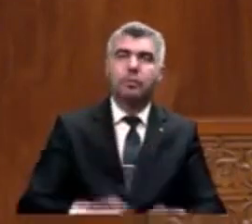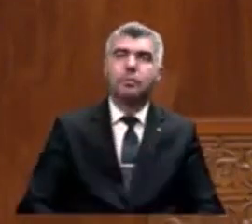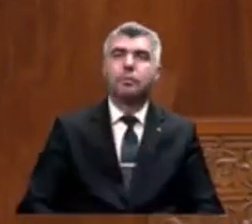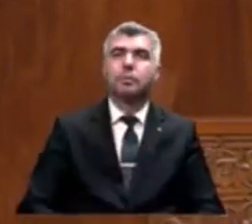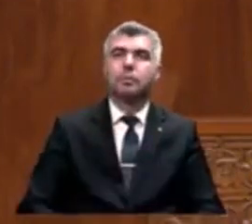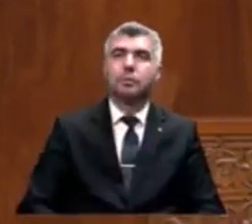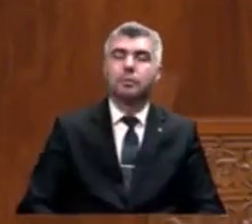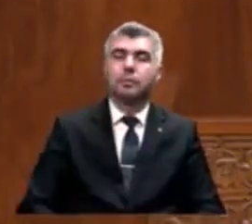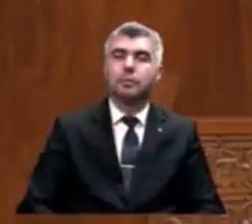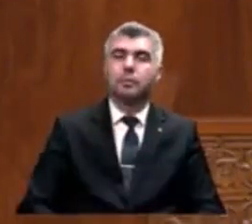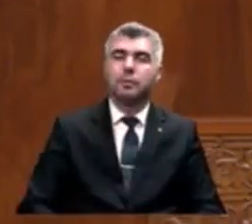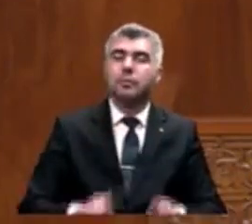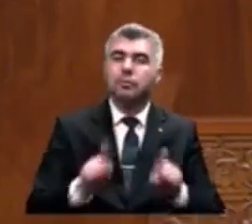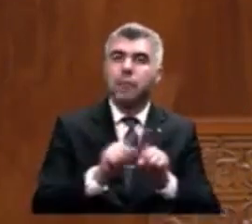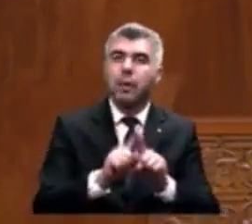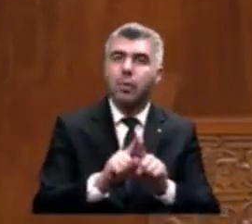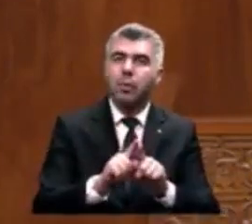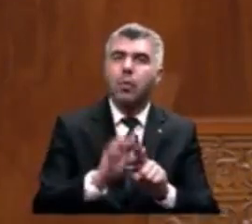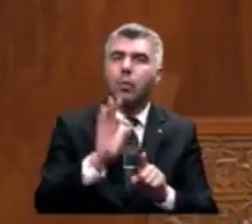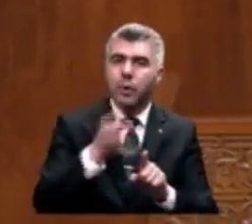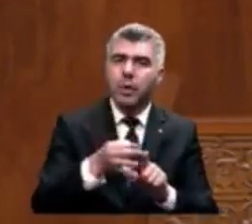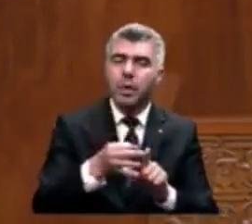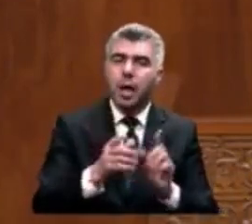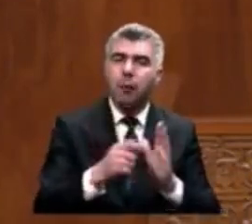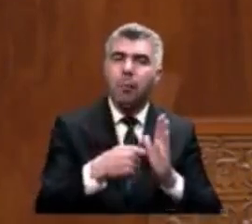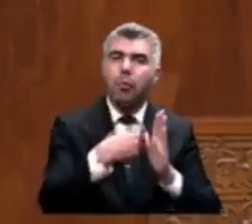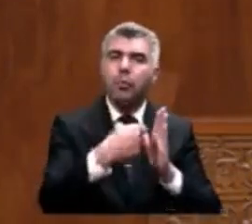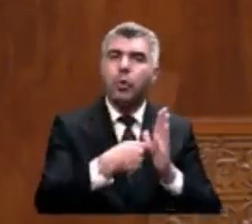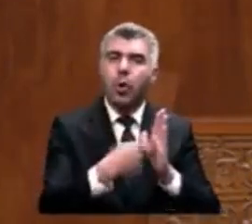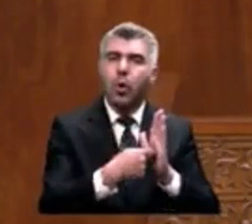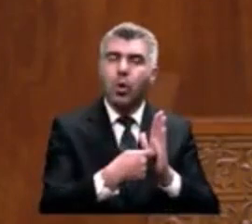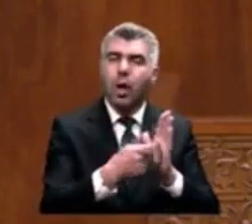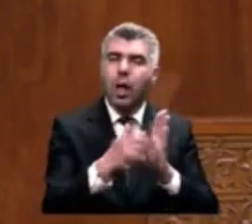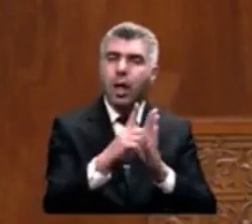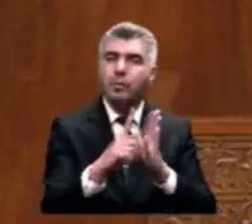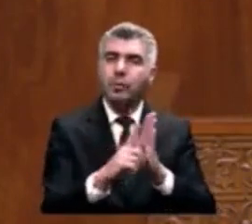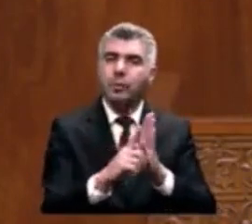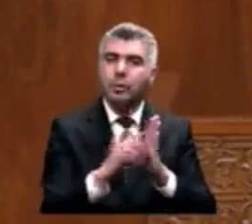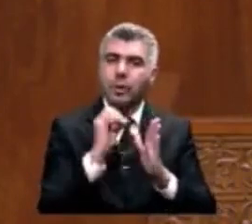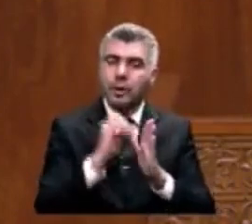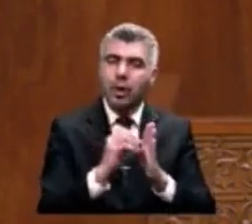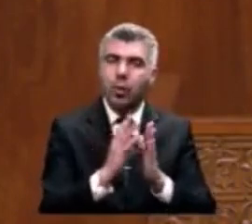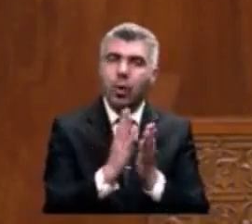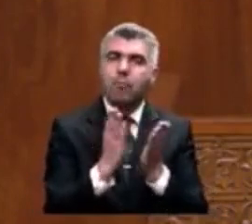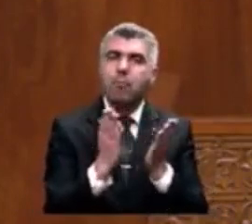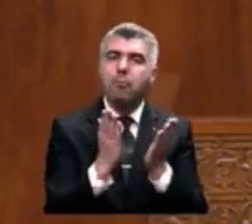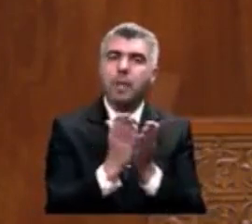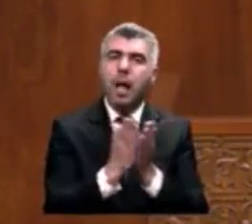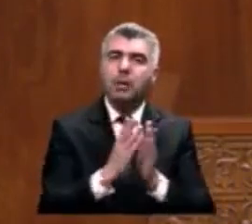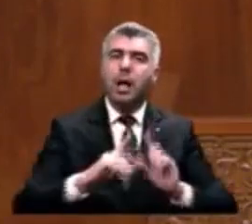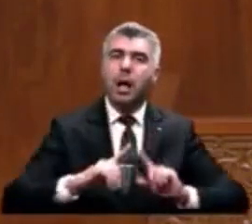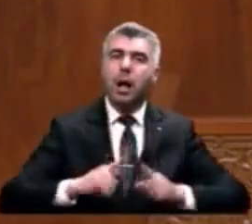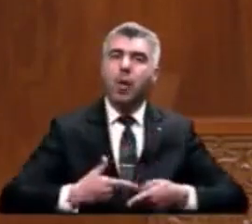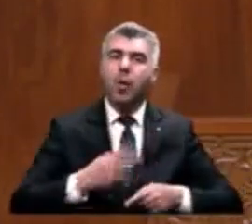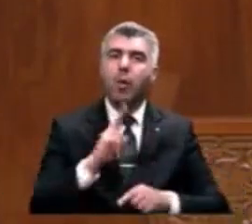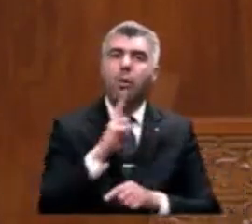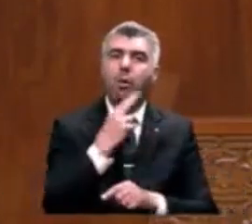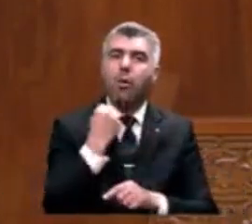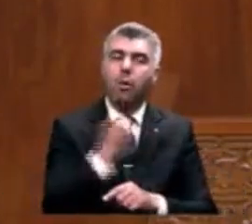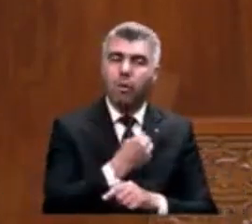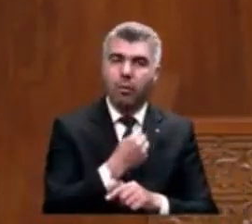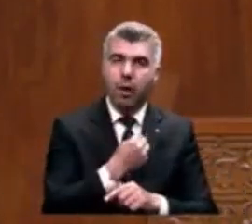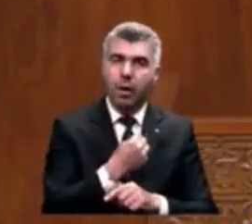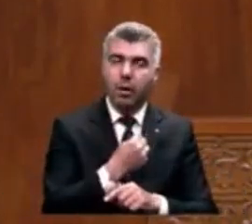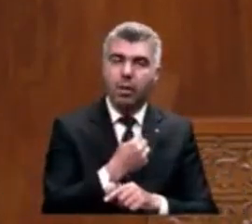واش هذا المشروع ديال النظام الأساسي تخدم المدرسة العمومية